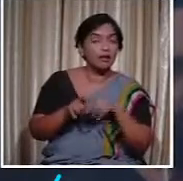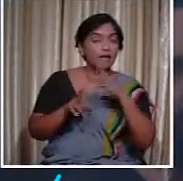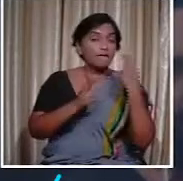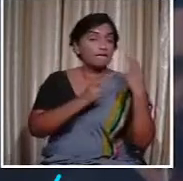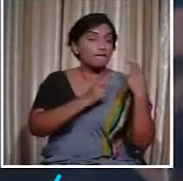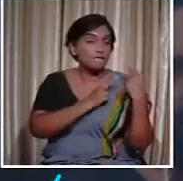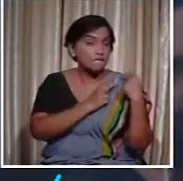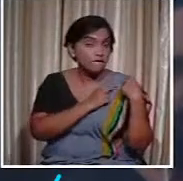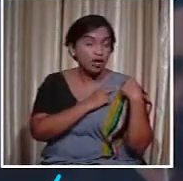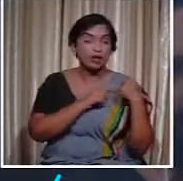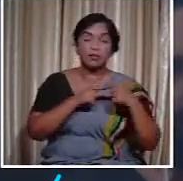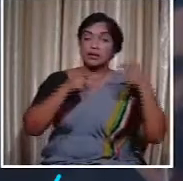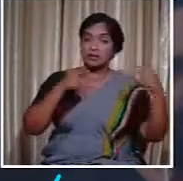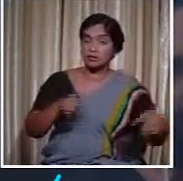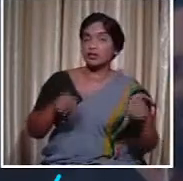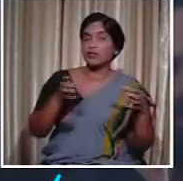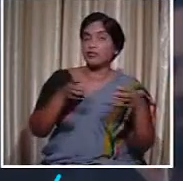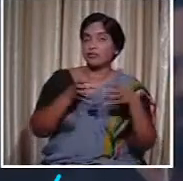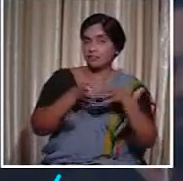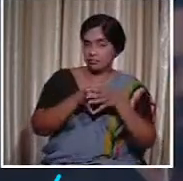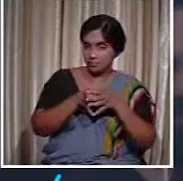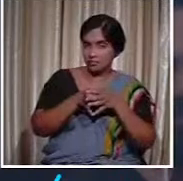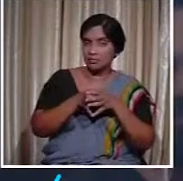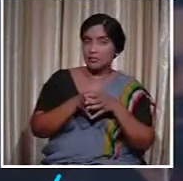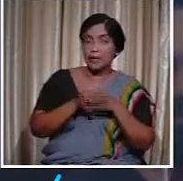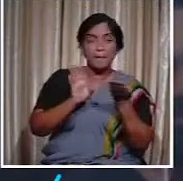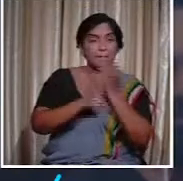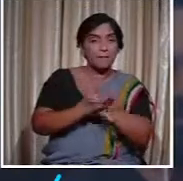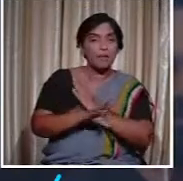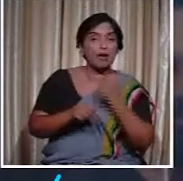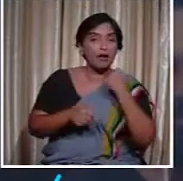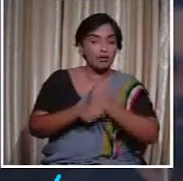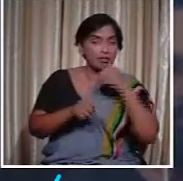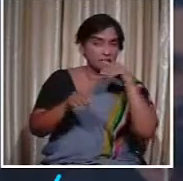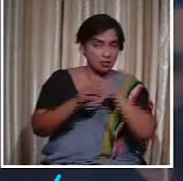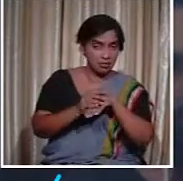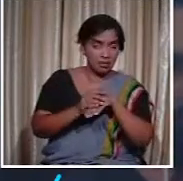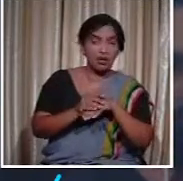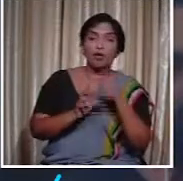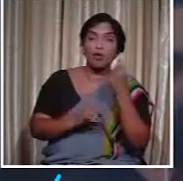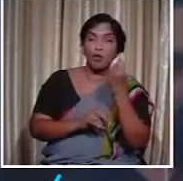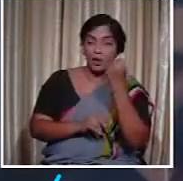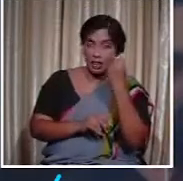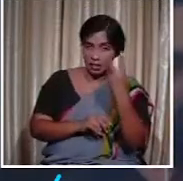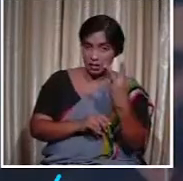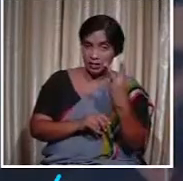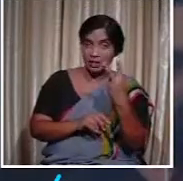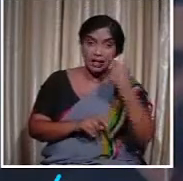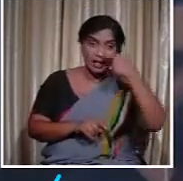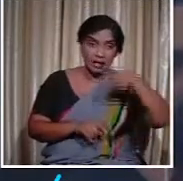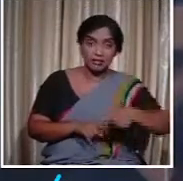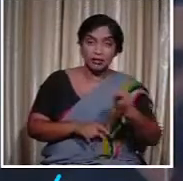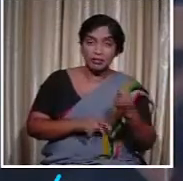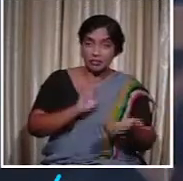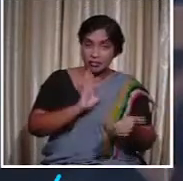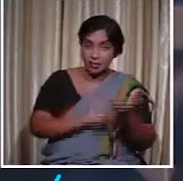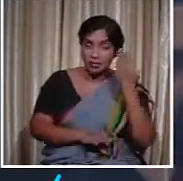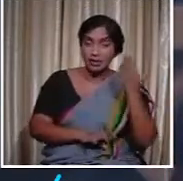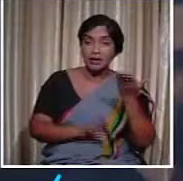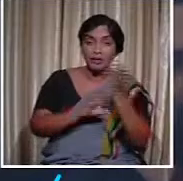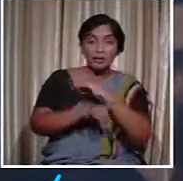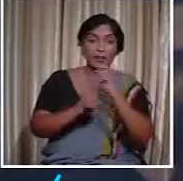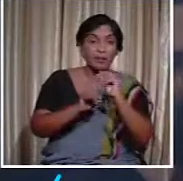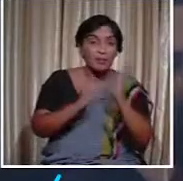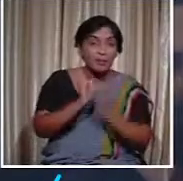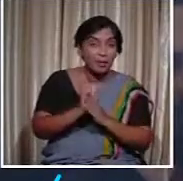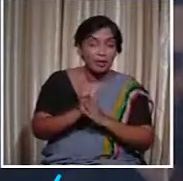වගකිව යුතු විපක්ෂය විදියට දැන් අපි පෞගිය අපේ ආණ්ඩුව තියෙන කාලේ රුපියල් 2කින් තෙල් මිල වැඩි කරාම අපේ හිටපු